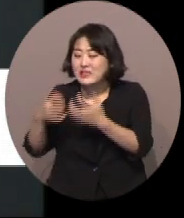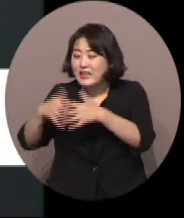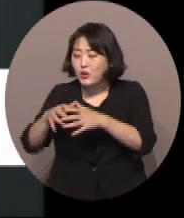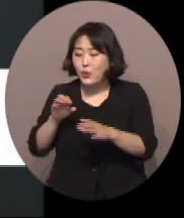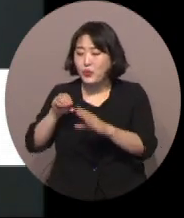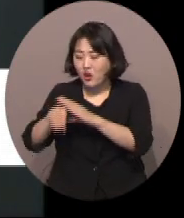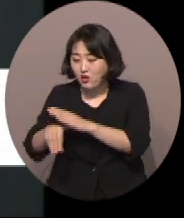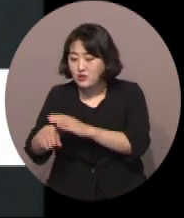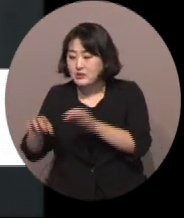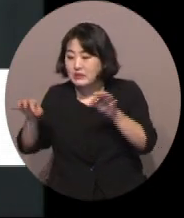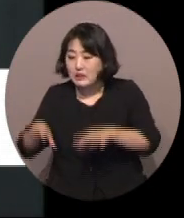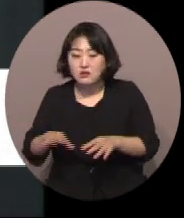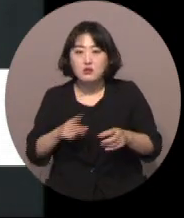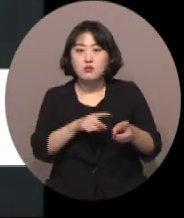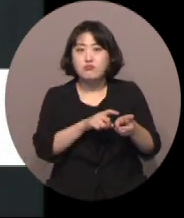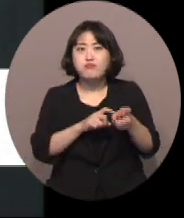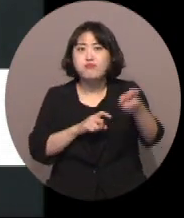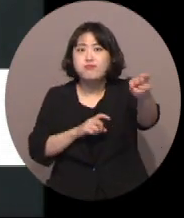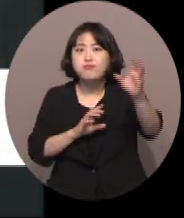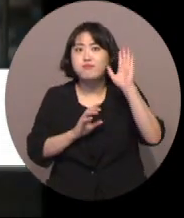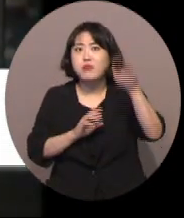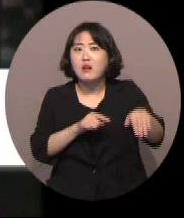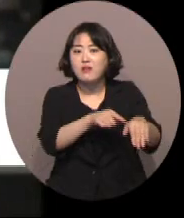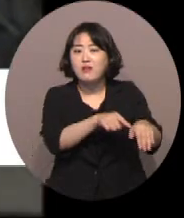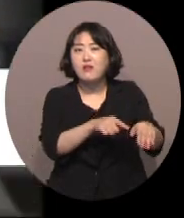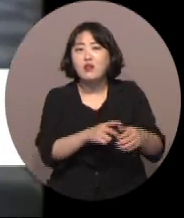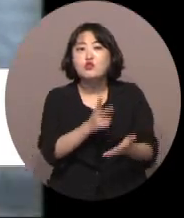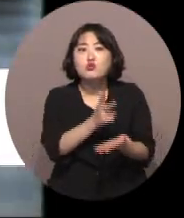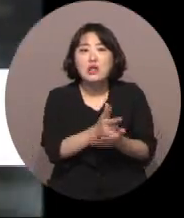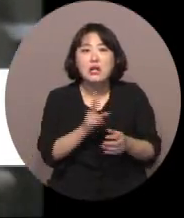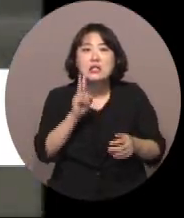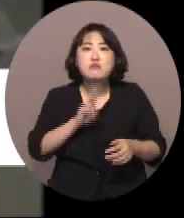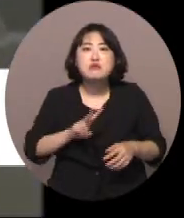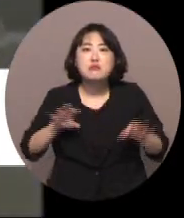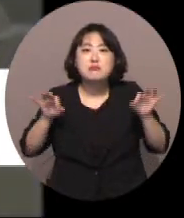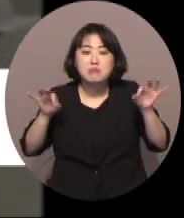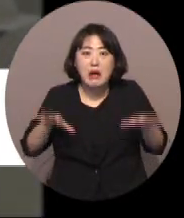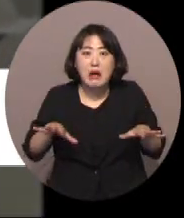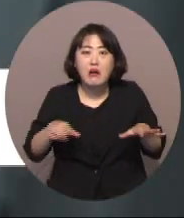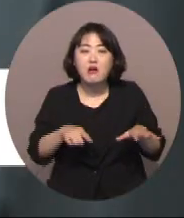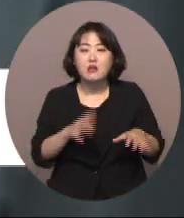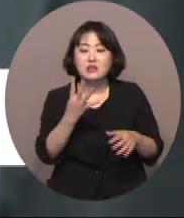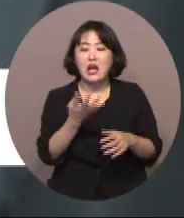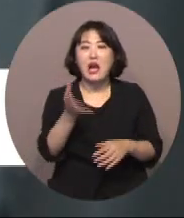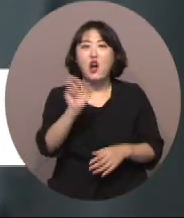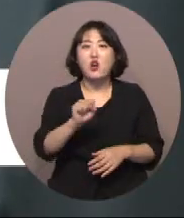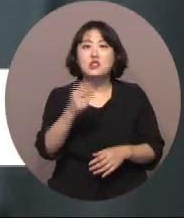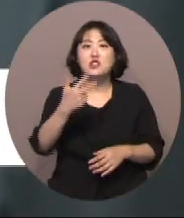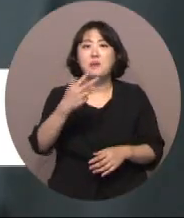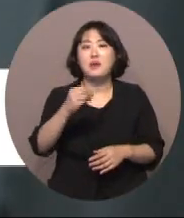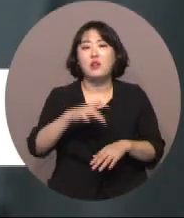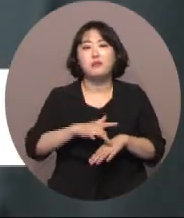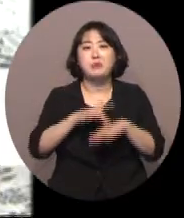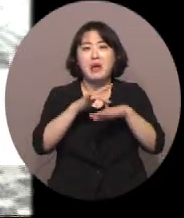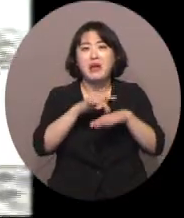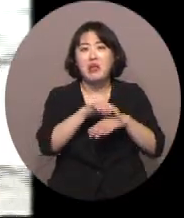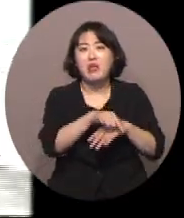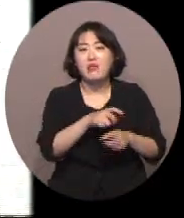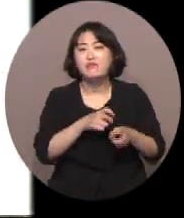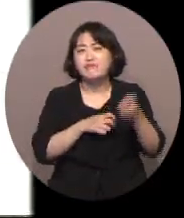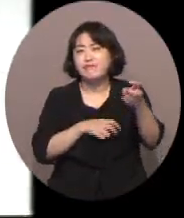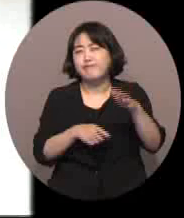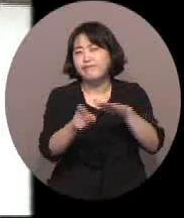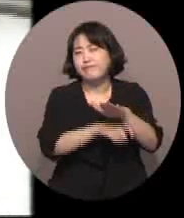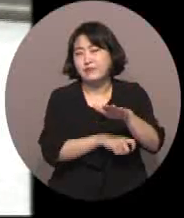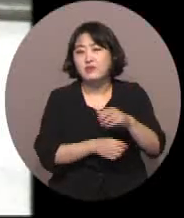사이 갑자기 수송차가 출발합니다. 주차한 지 불과 2분 만에 현금 4억 7천만 원이 사라진 겁니다. 몇